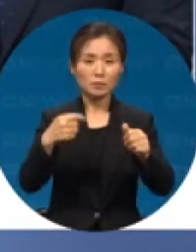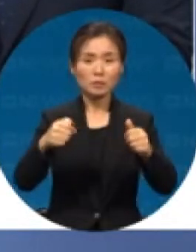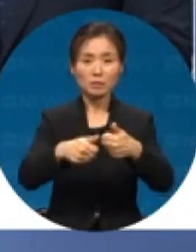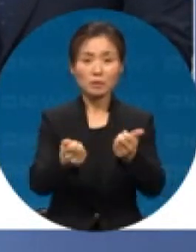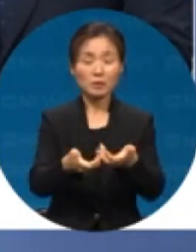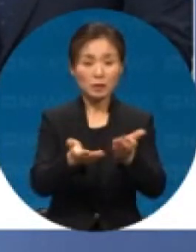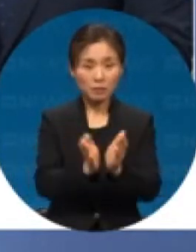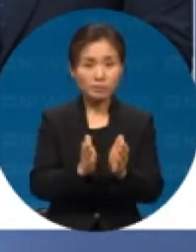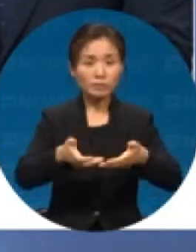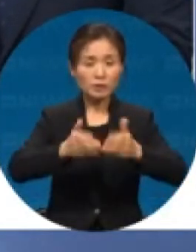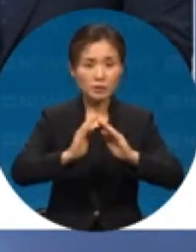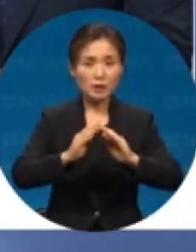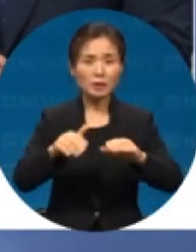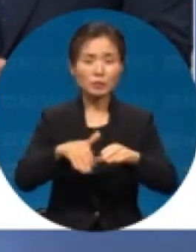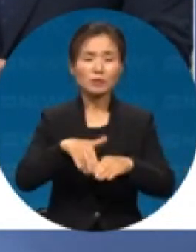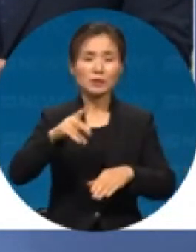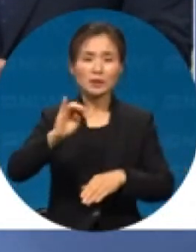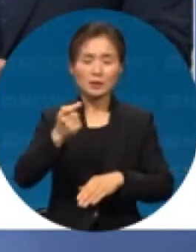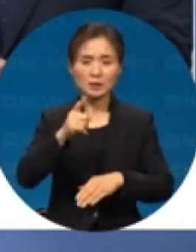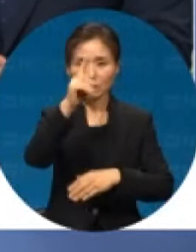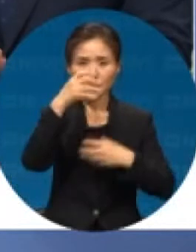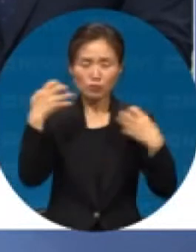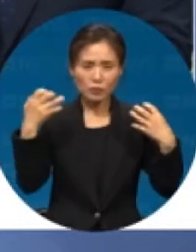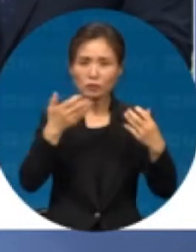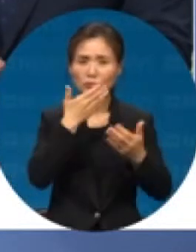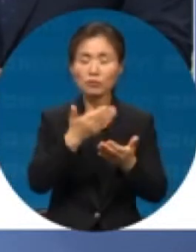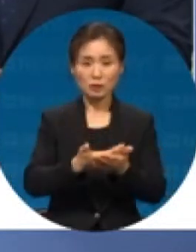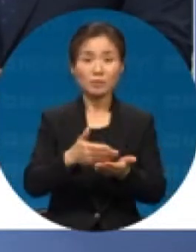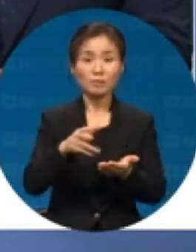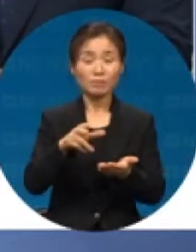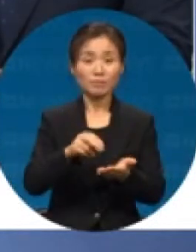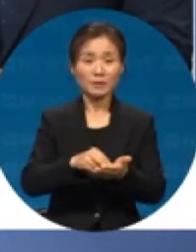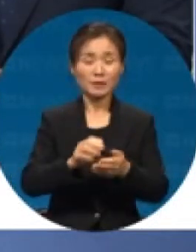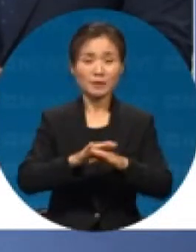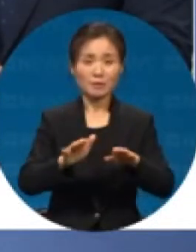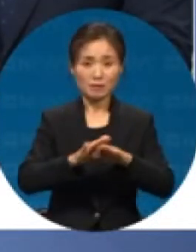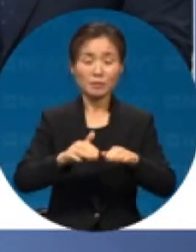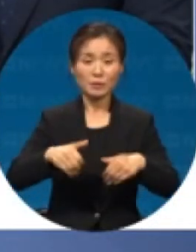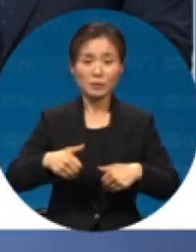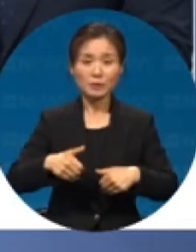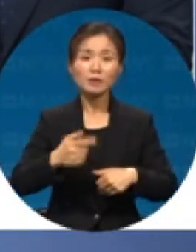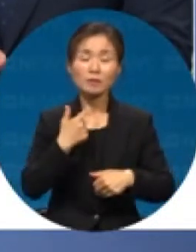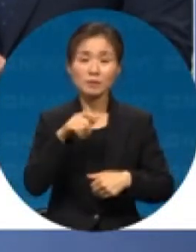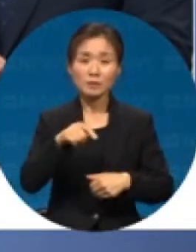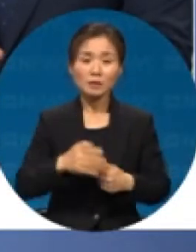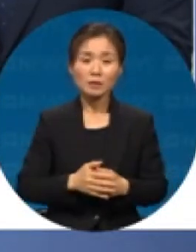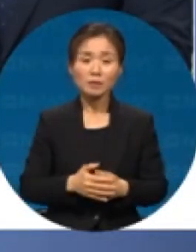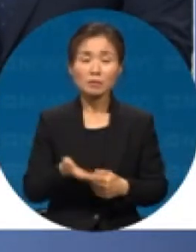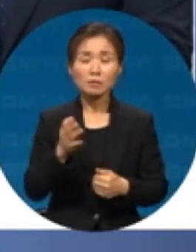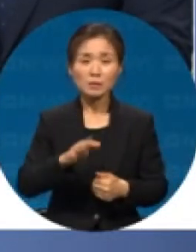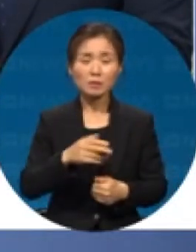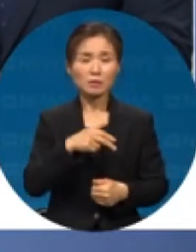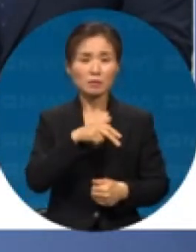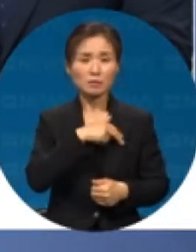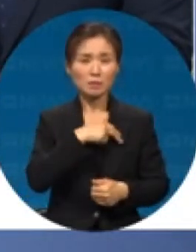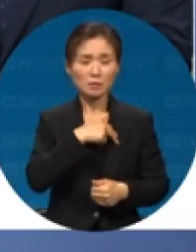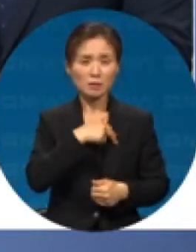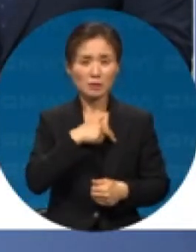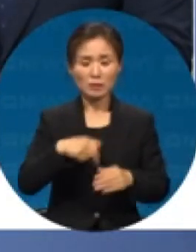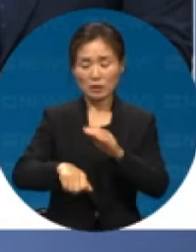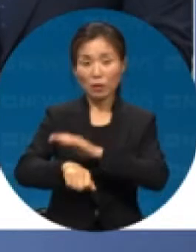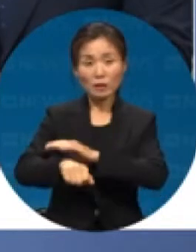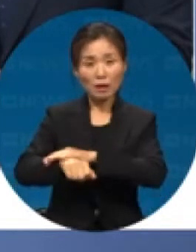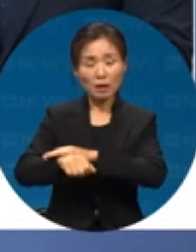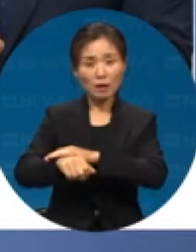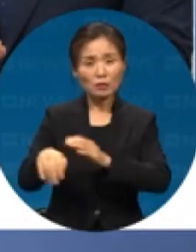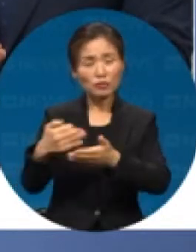문재인 정부 국정과제 여 썼죠 하지만 의원 구성을 두고 대통령과 여당 몫의 추천 인원이 많아서 편향적인 기구가